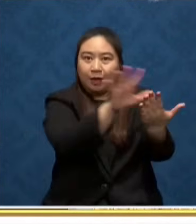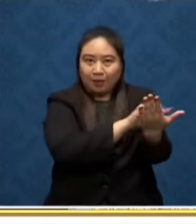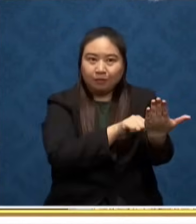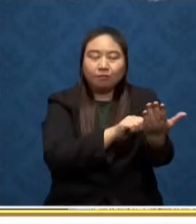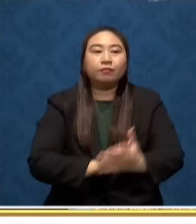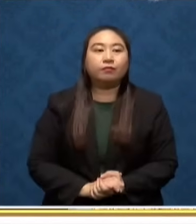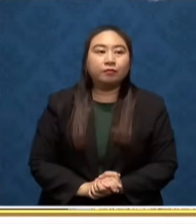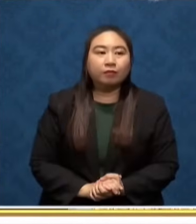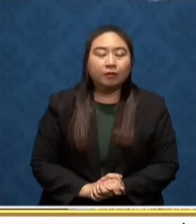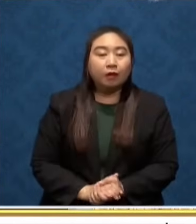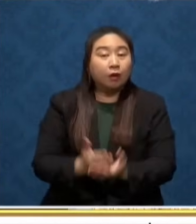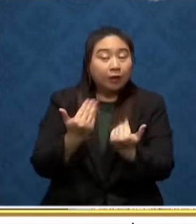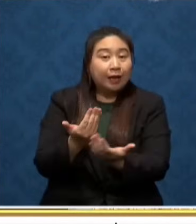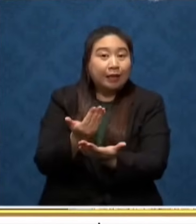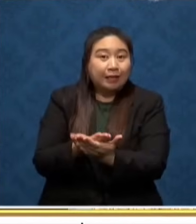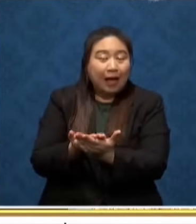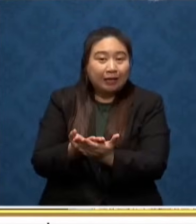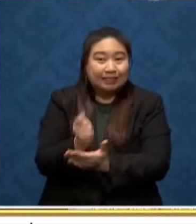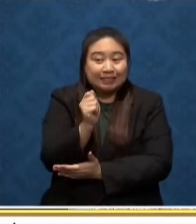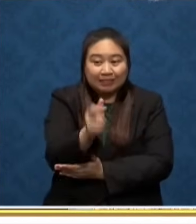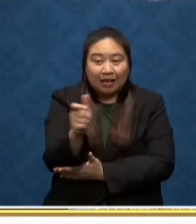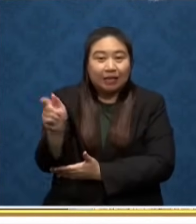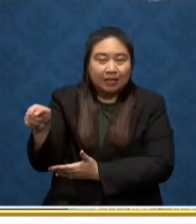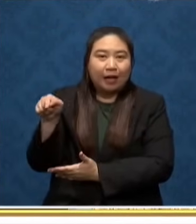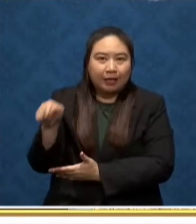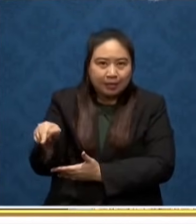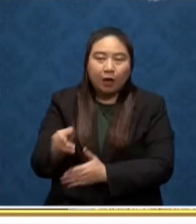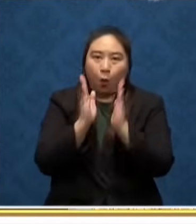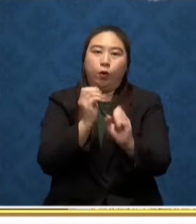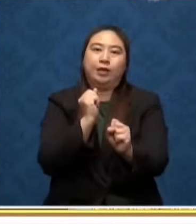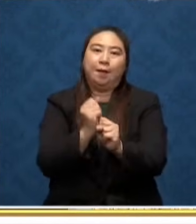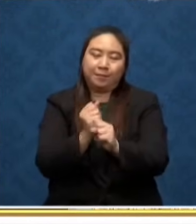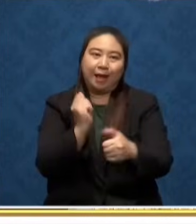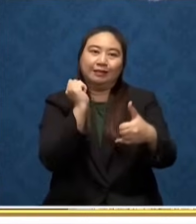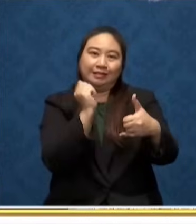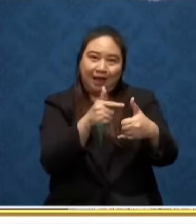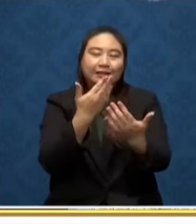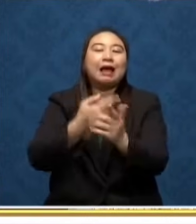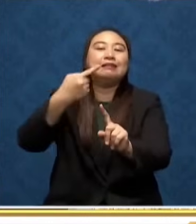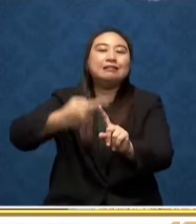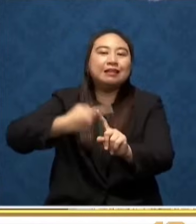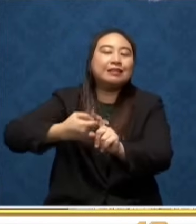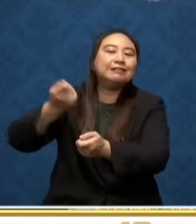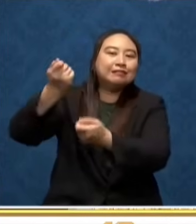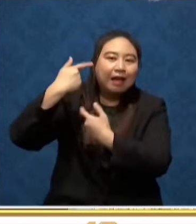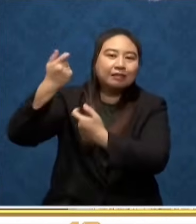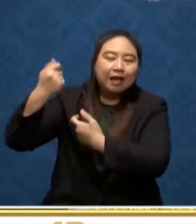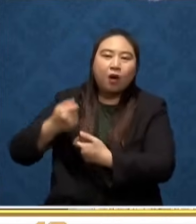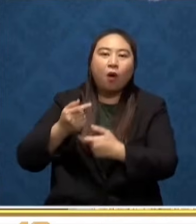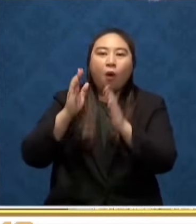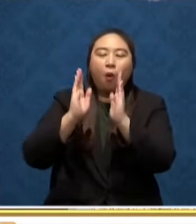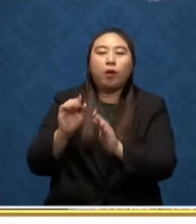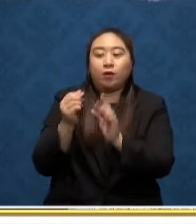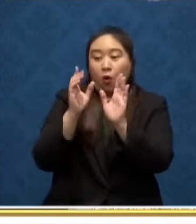ส่วนหนึ่งของค่าใช้จ่ายนี้นะคะถูกจัดสรรเป็นค่าบุคลากรค่ะก็คือค่าเงินเดือนของกสทช.ทั้ง7ค